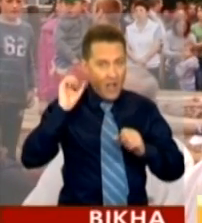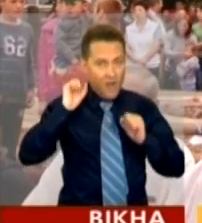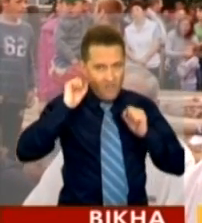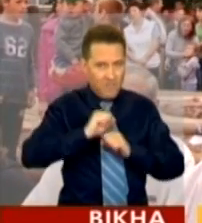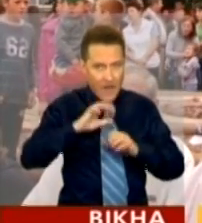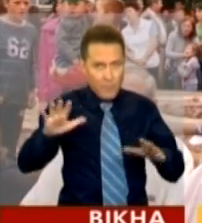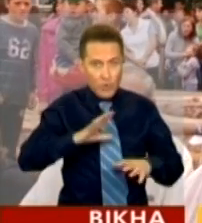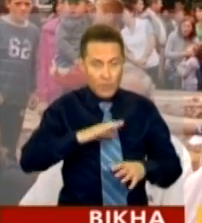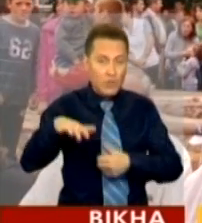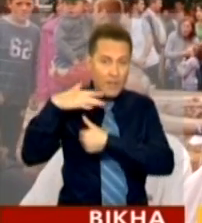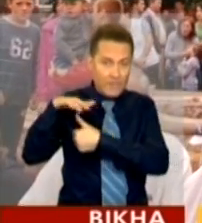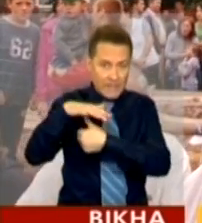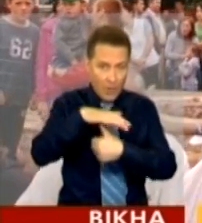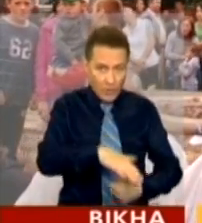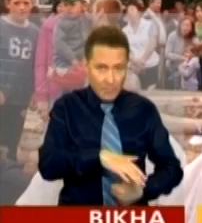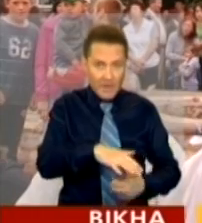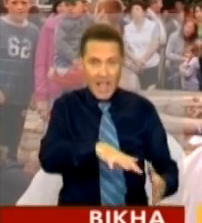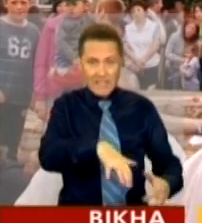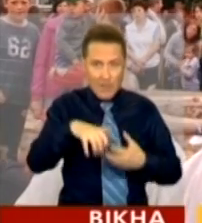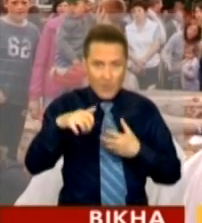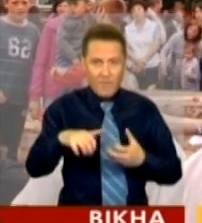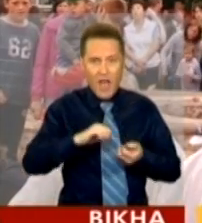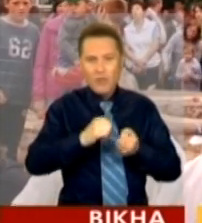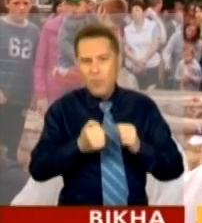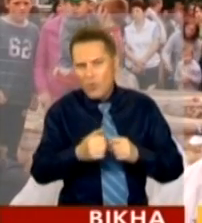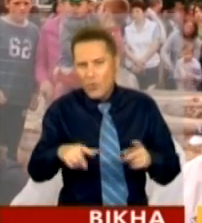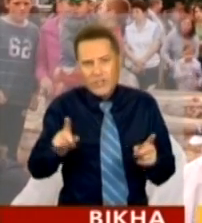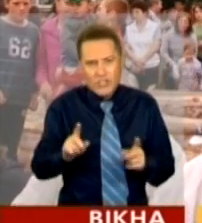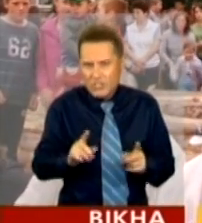вертольоти, забирають породи або ще щось, не знаю.